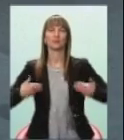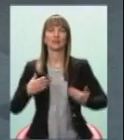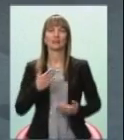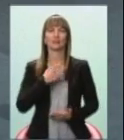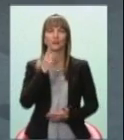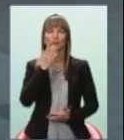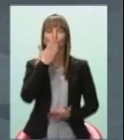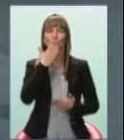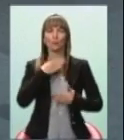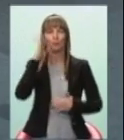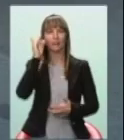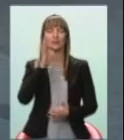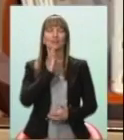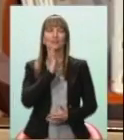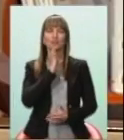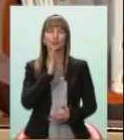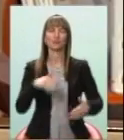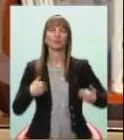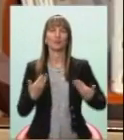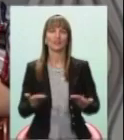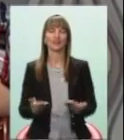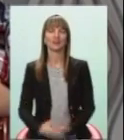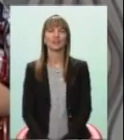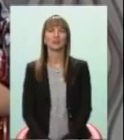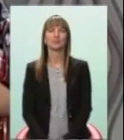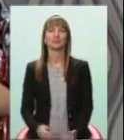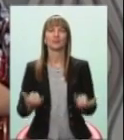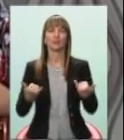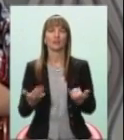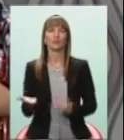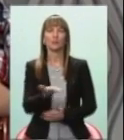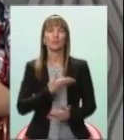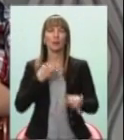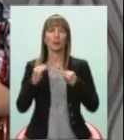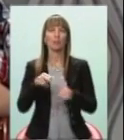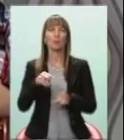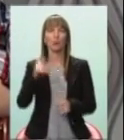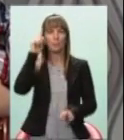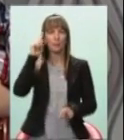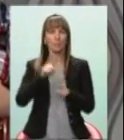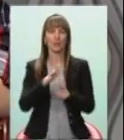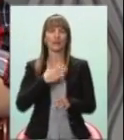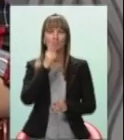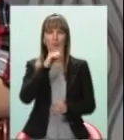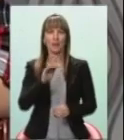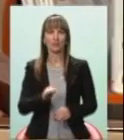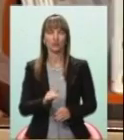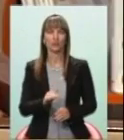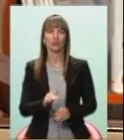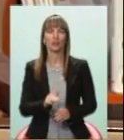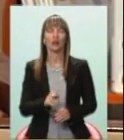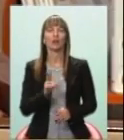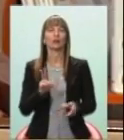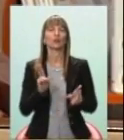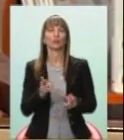Наші любі хлопчики та дівчатка. Привіт-привіт. Сьогодні ми поговоримо з вами про братиків наших менших. Амінко, як ти вважаєш,